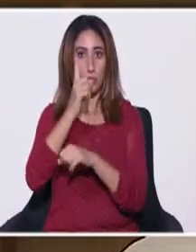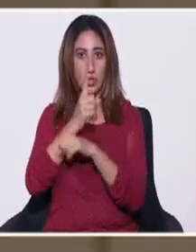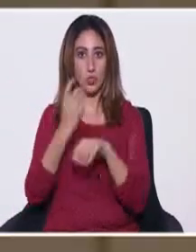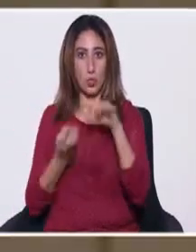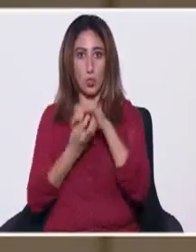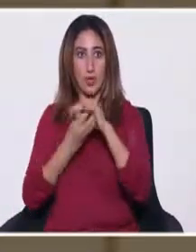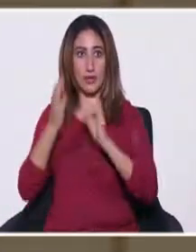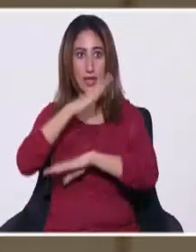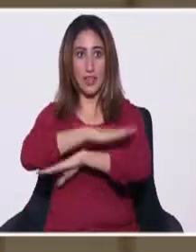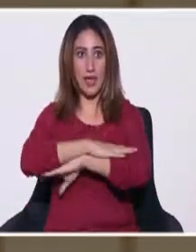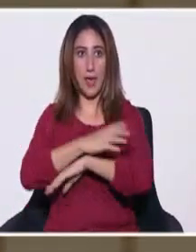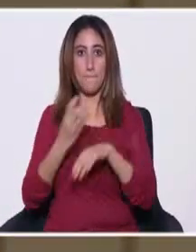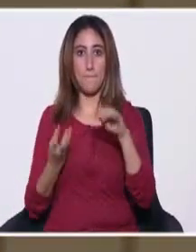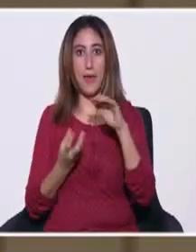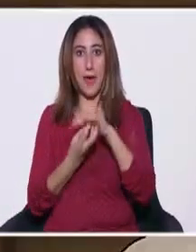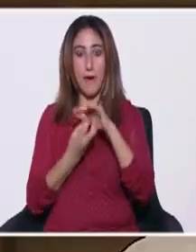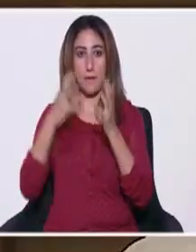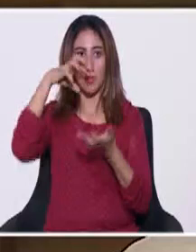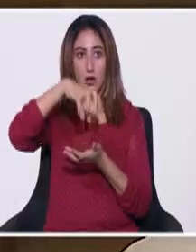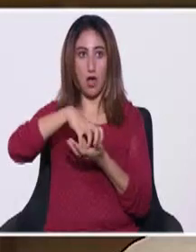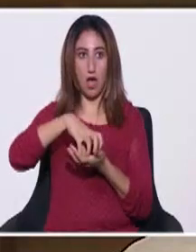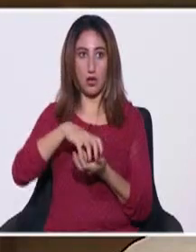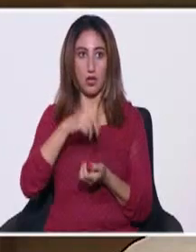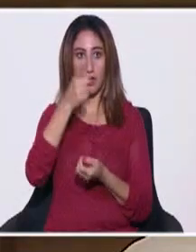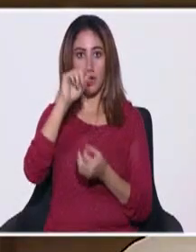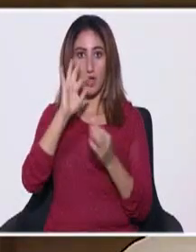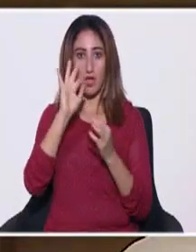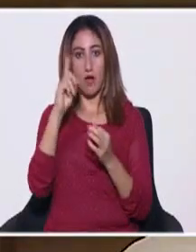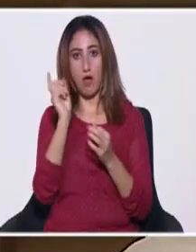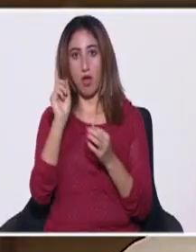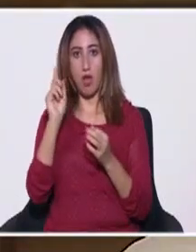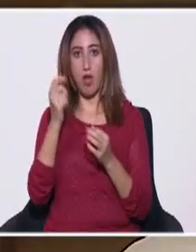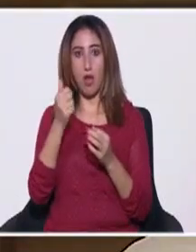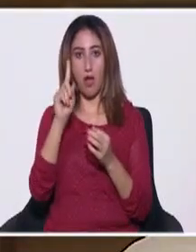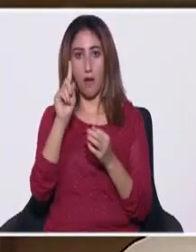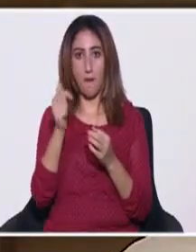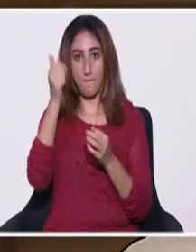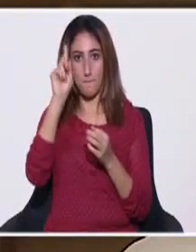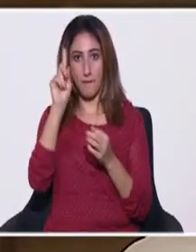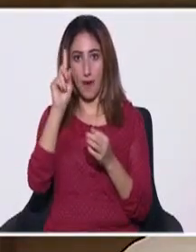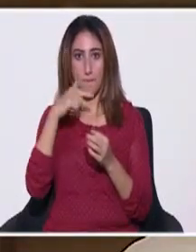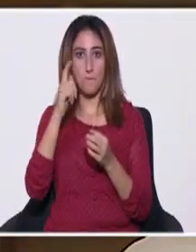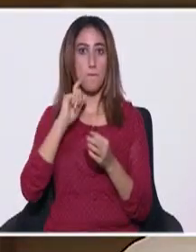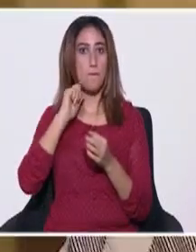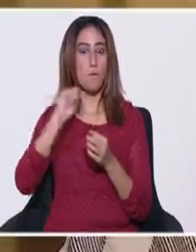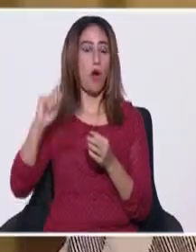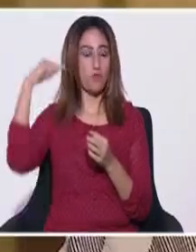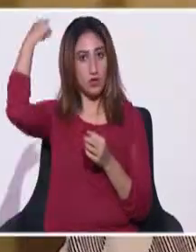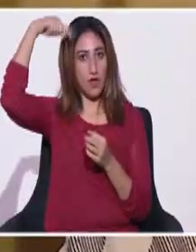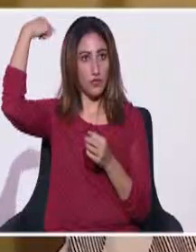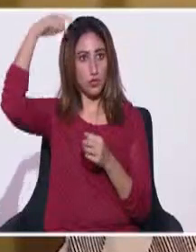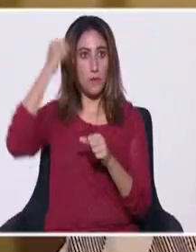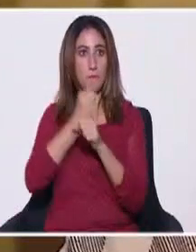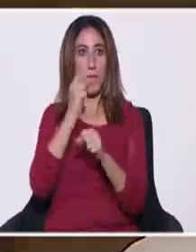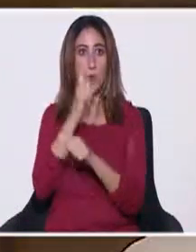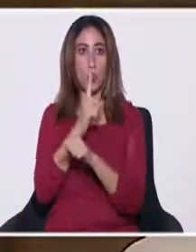جامعة القاهرة. والنموذج الثالث هي الأستاذة رباب أبو الديار من مركز قلين محافظة كفر الشيخ، وبتعمل